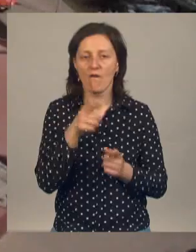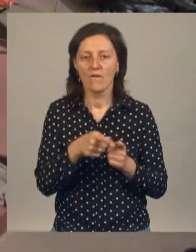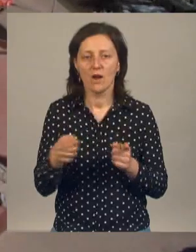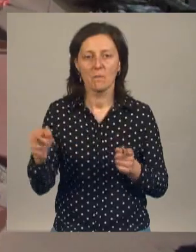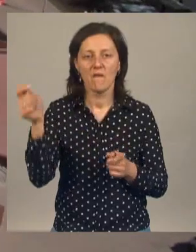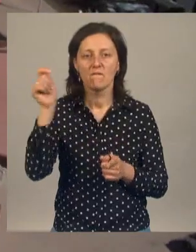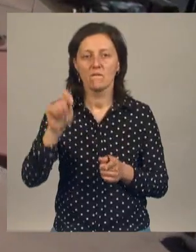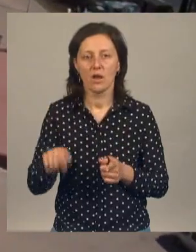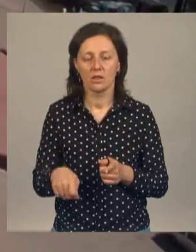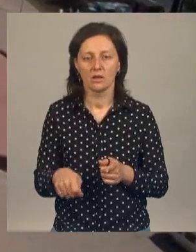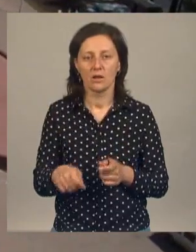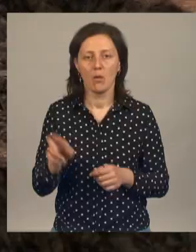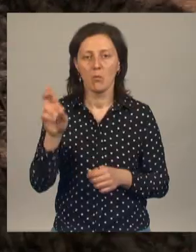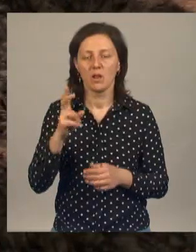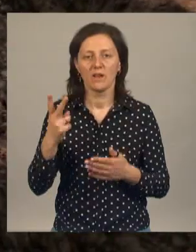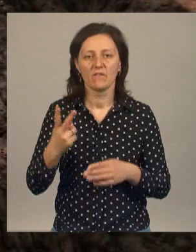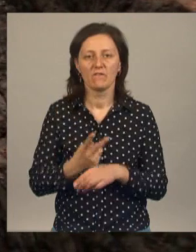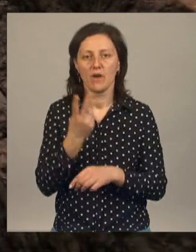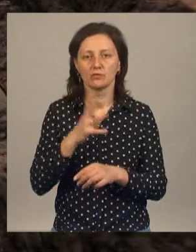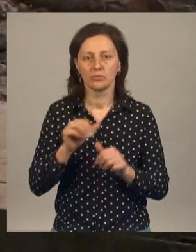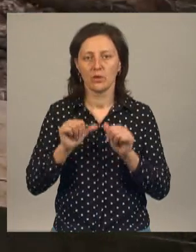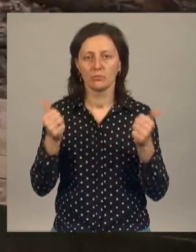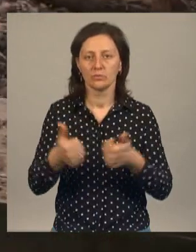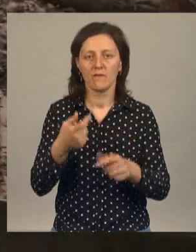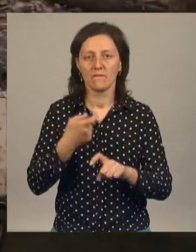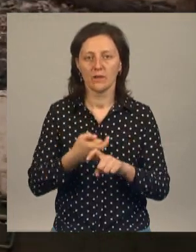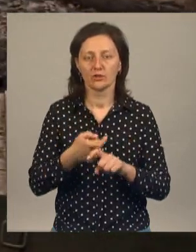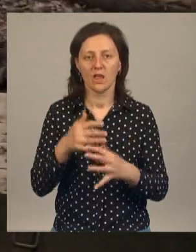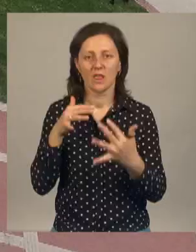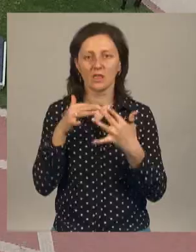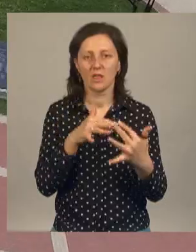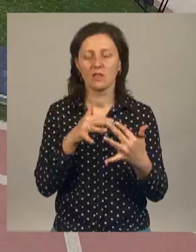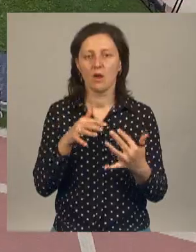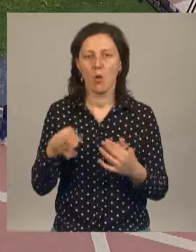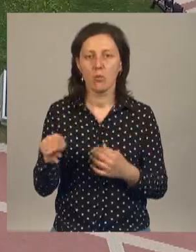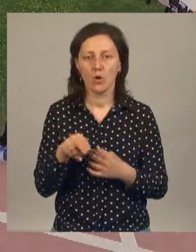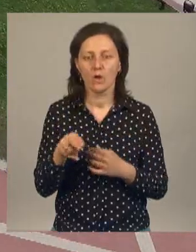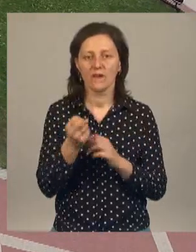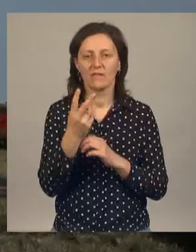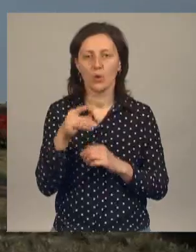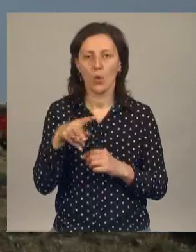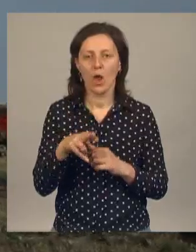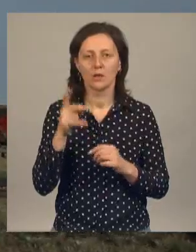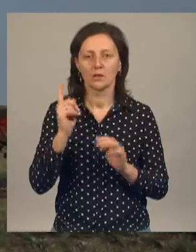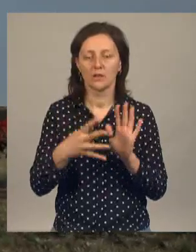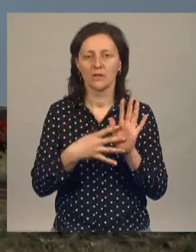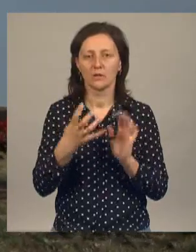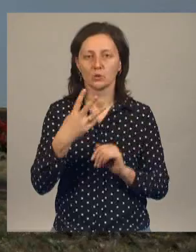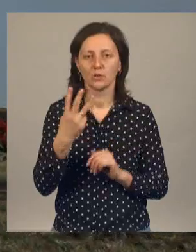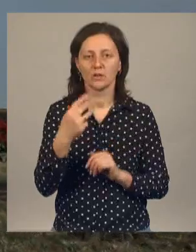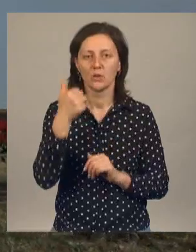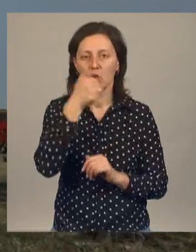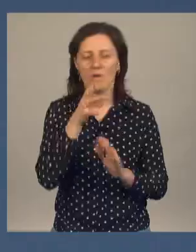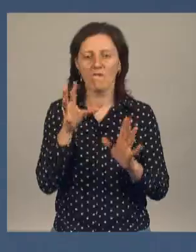войны белгород дважды оккупировали фашисты танковое сражение под прохоровкой 12 июля 1943 года